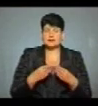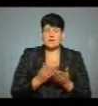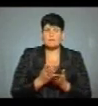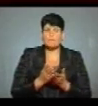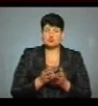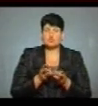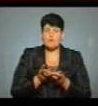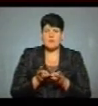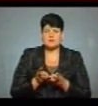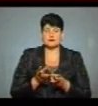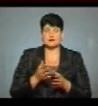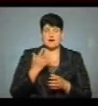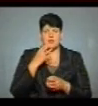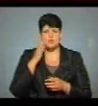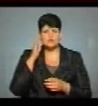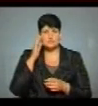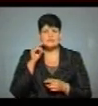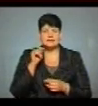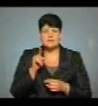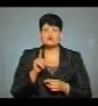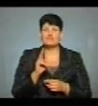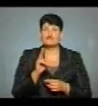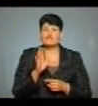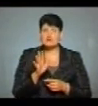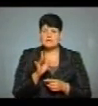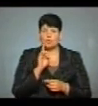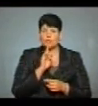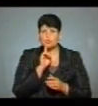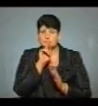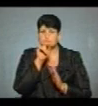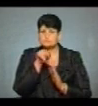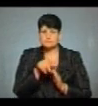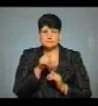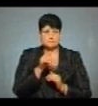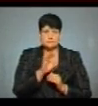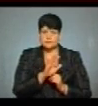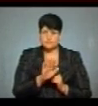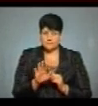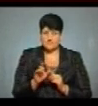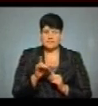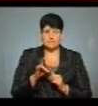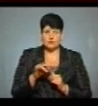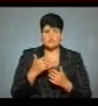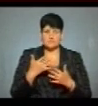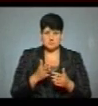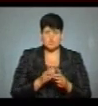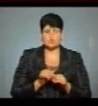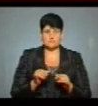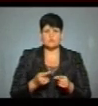опалення гарячої води така, що до квартири ми поки що не зможемо перейти, хоча в Європі вже розвивається цей